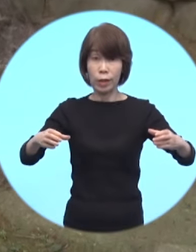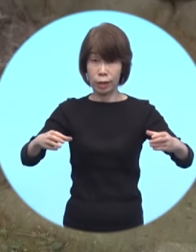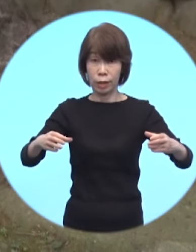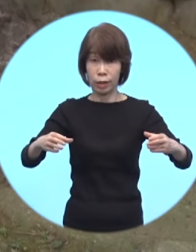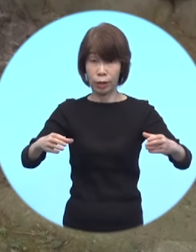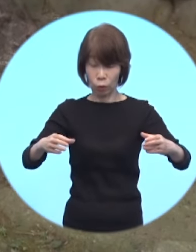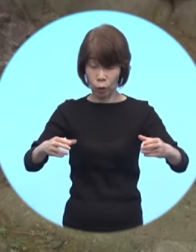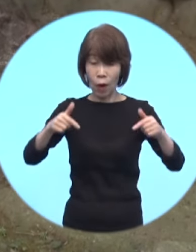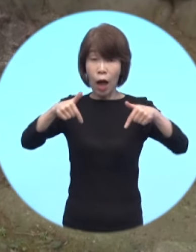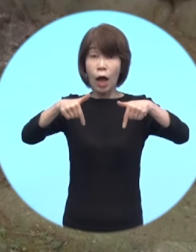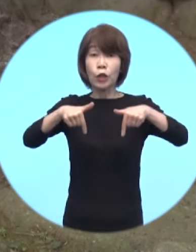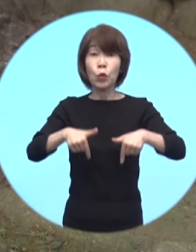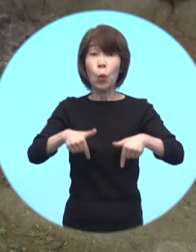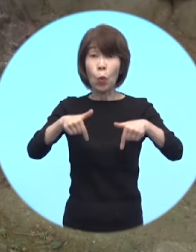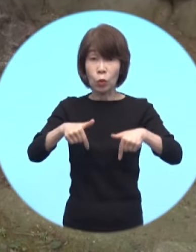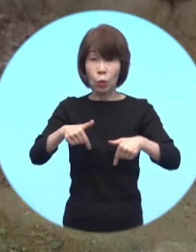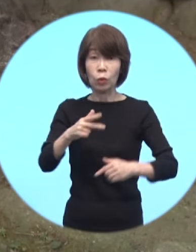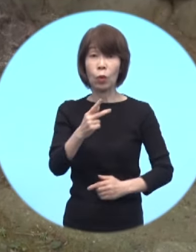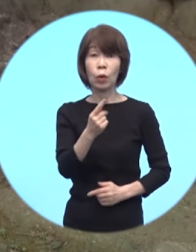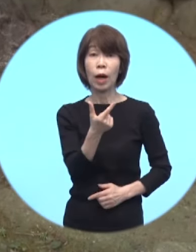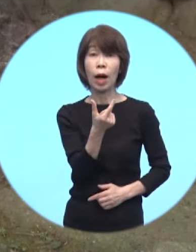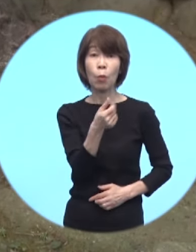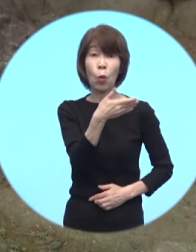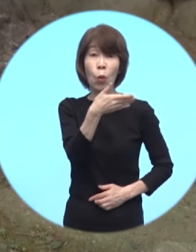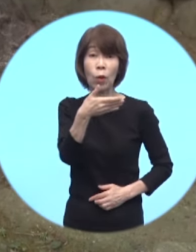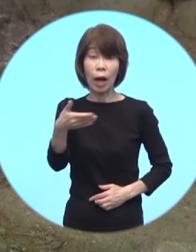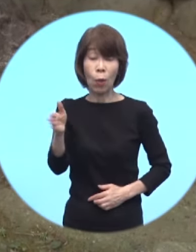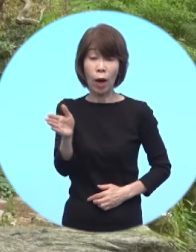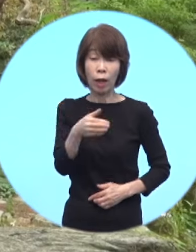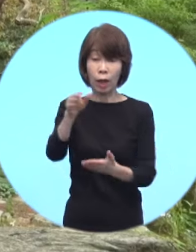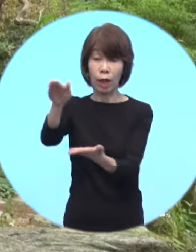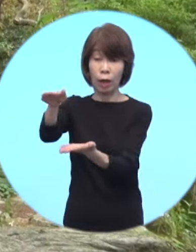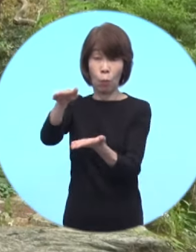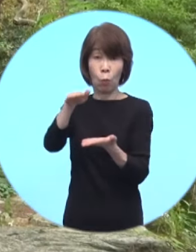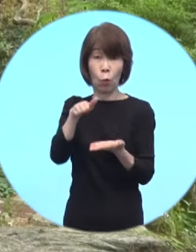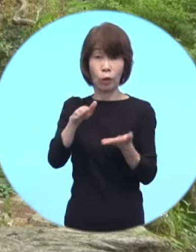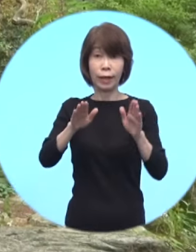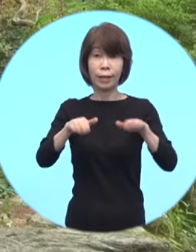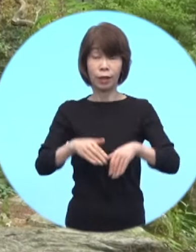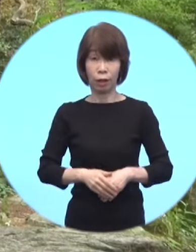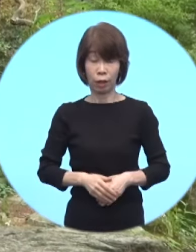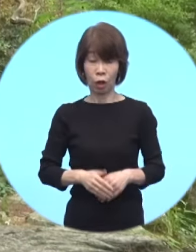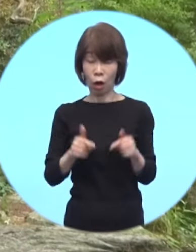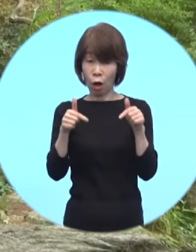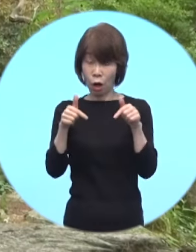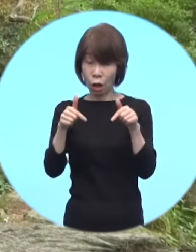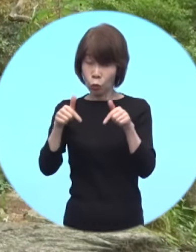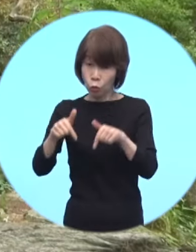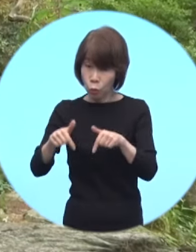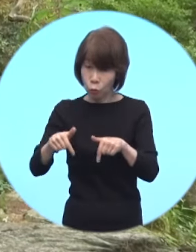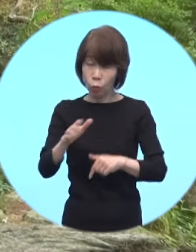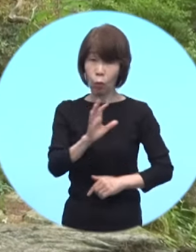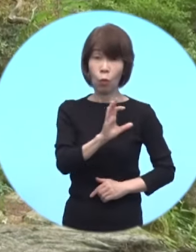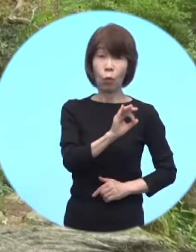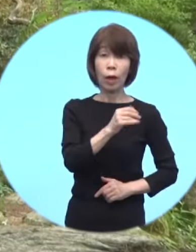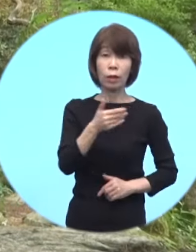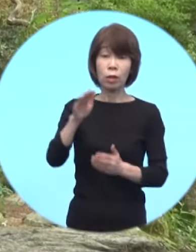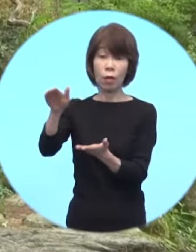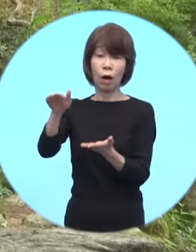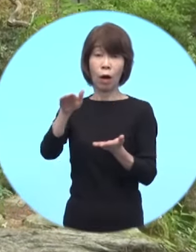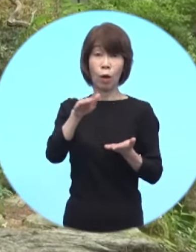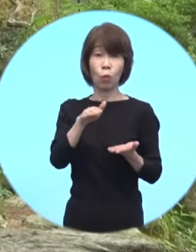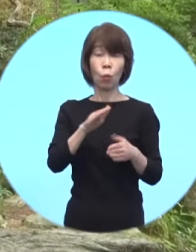都の、鴨川の石になりまして、 京都の石をどうやって金沢まで運ぶことができたの